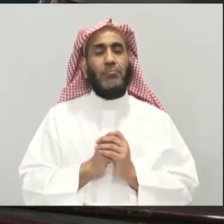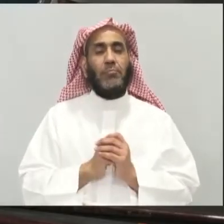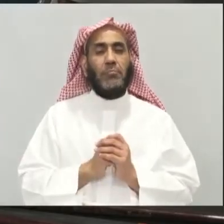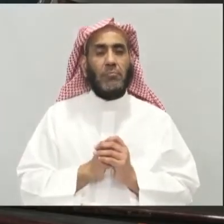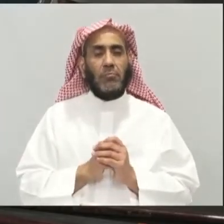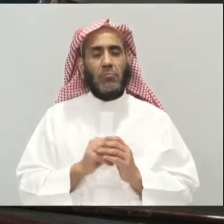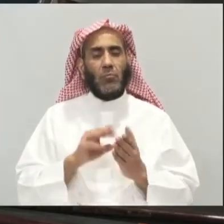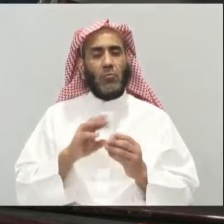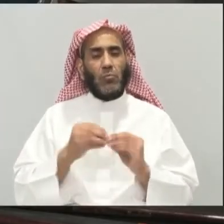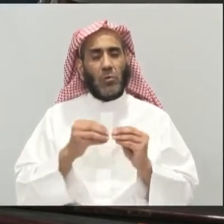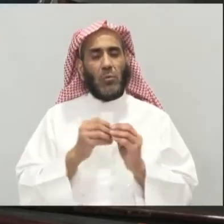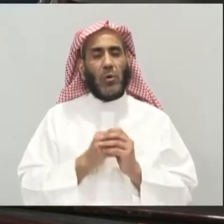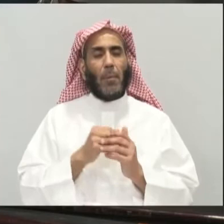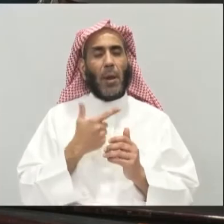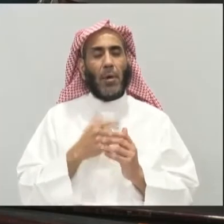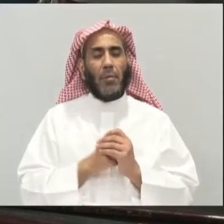يتم تلوينها